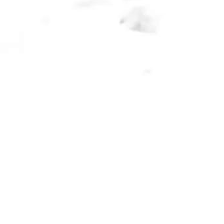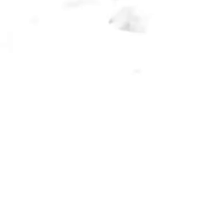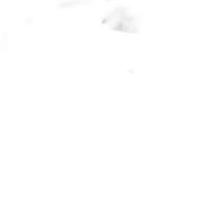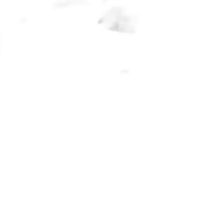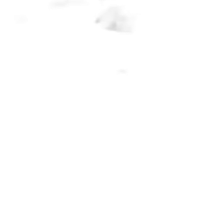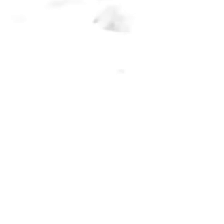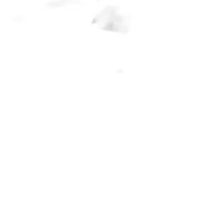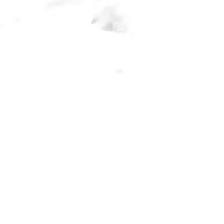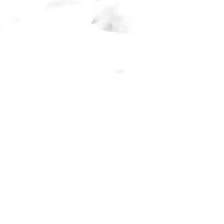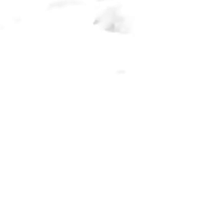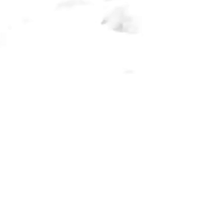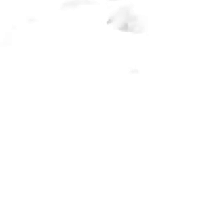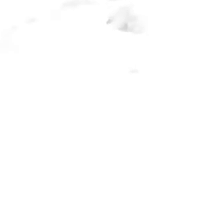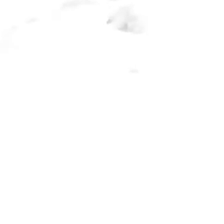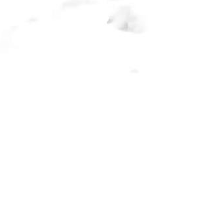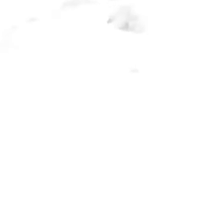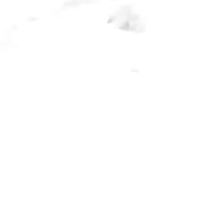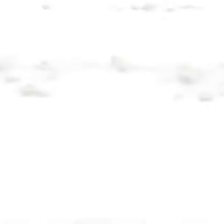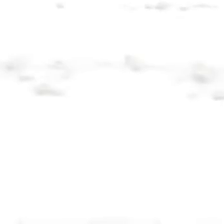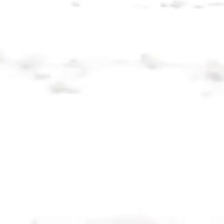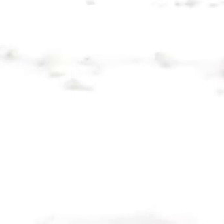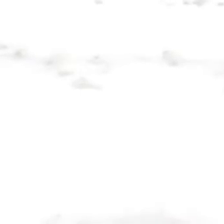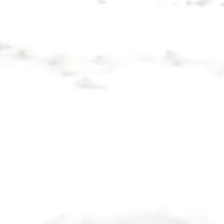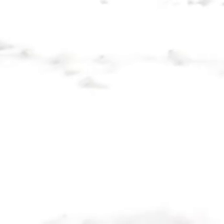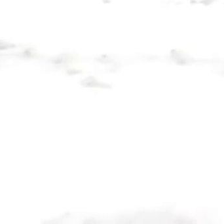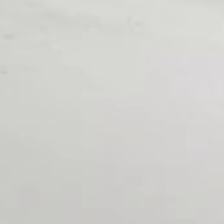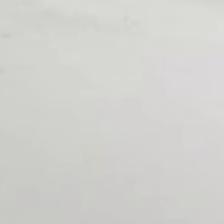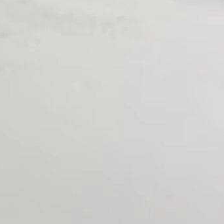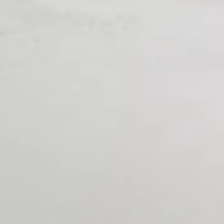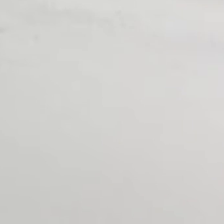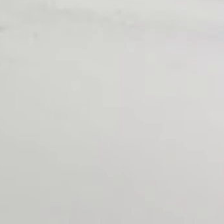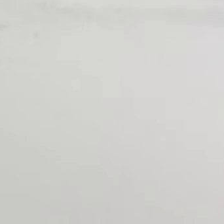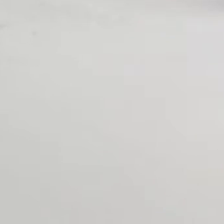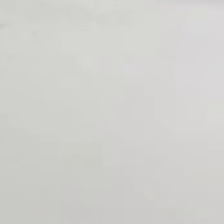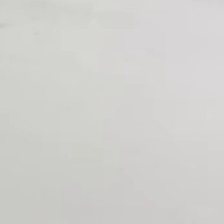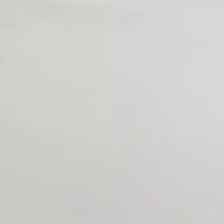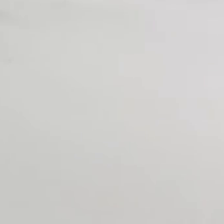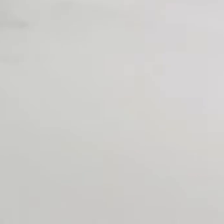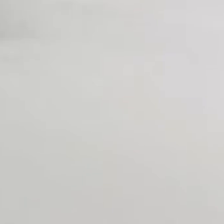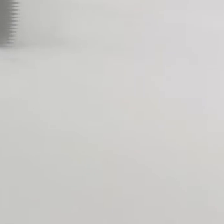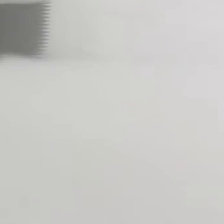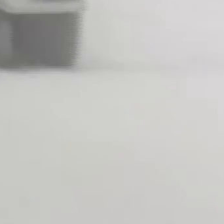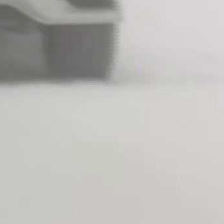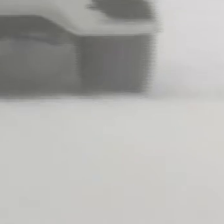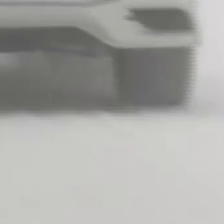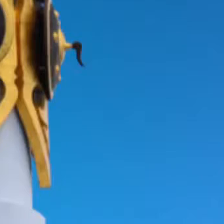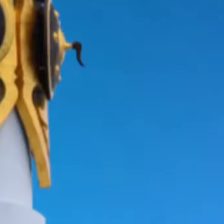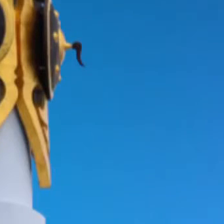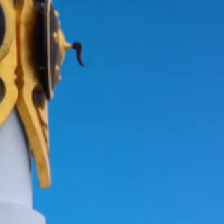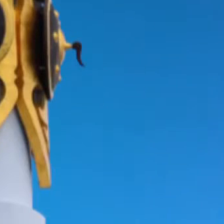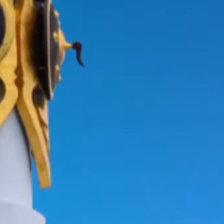Семейліктерден қолайсыз ауа райында жолға шықпау сұралады. Кешеден бері соққан боранға байланысты аймақта барлық бағыттағы автокөлік жолдары жабылды.